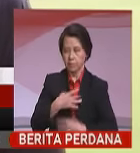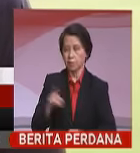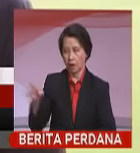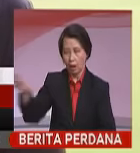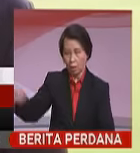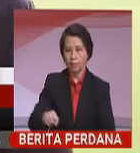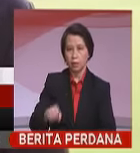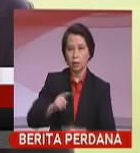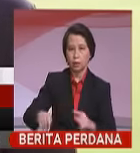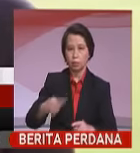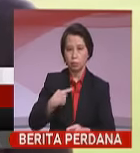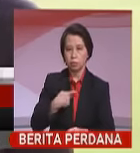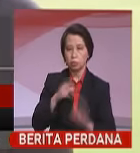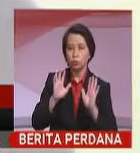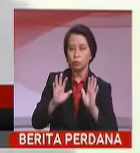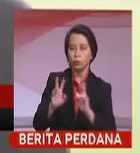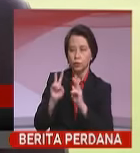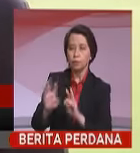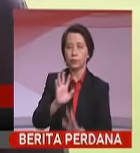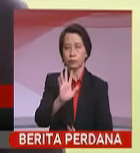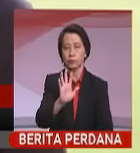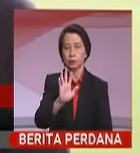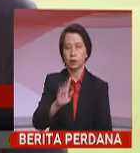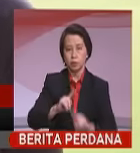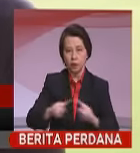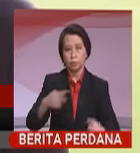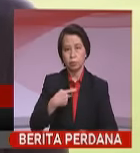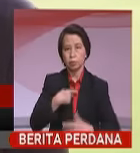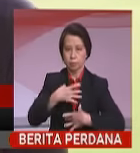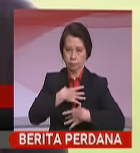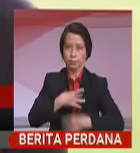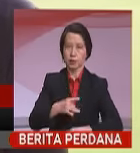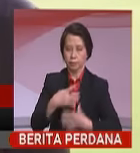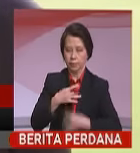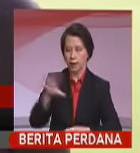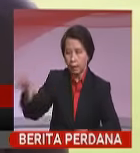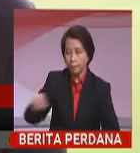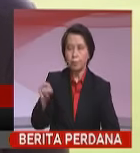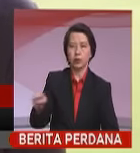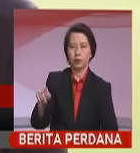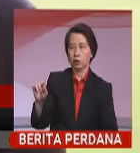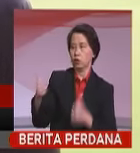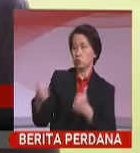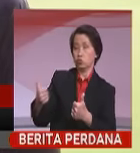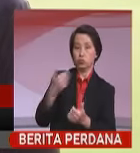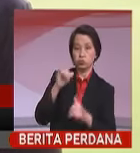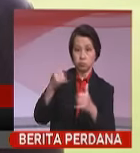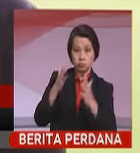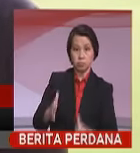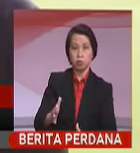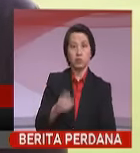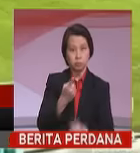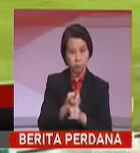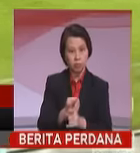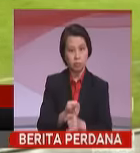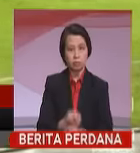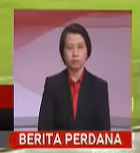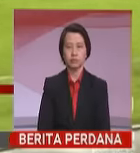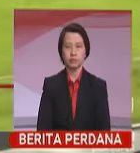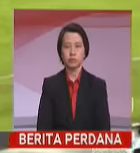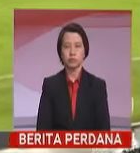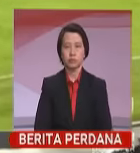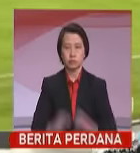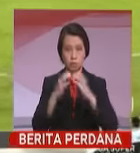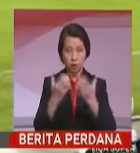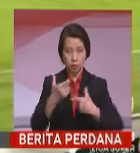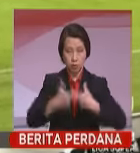bila kita dapat ke tak itu kita kena tunggu dan lihat lah. Tapi kita berminat lah, memang kita berminat. He's a good player, siapa tak berminat kan. Selain